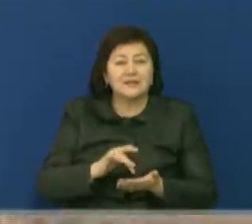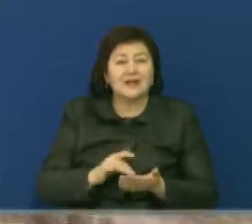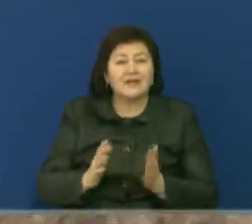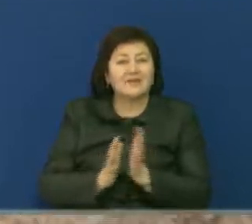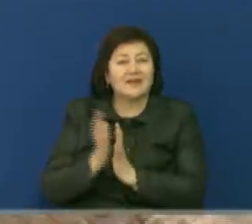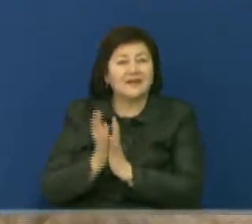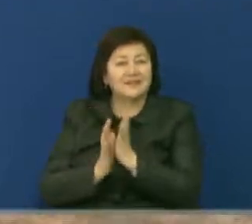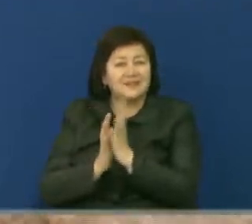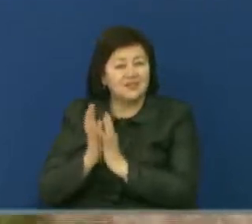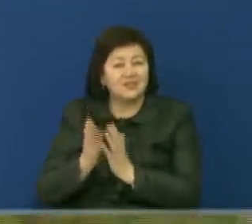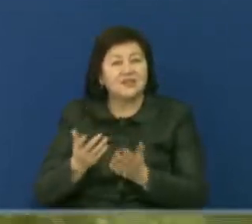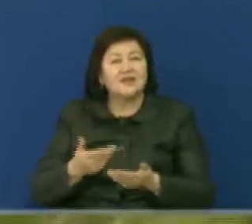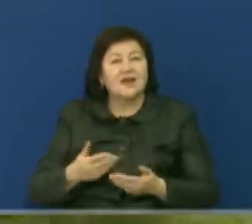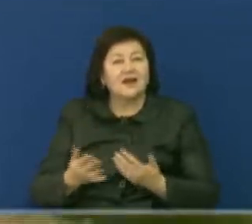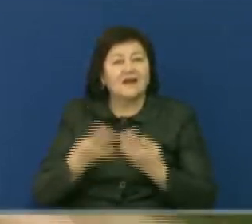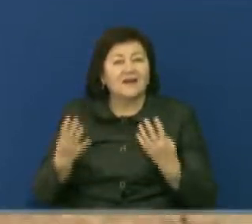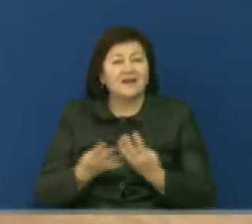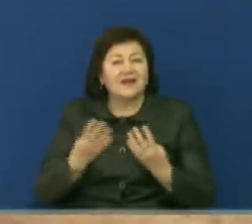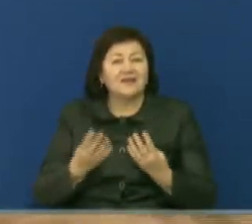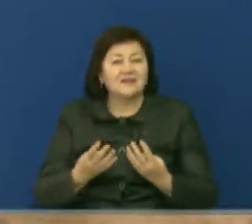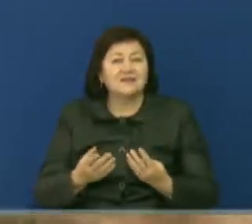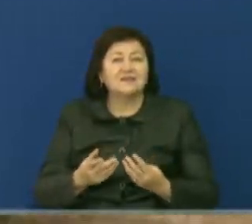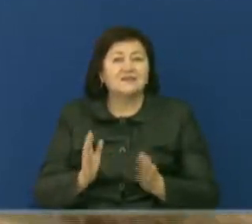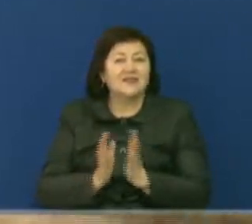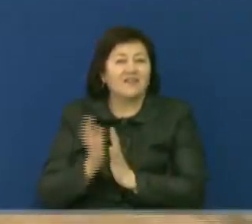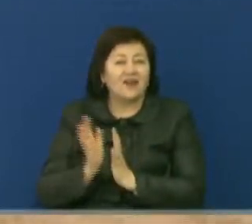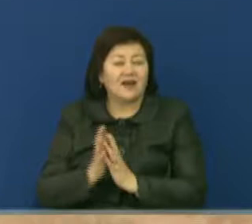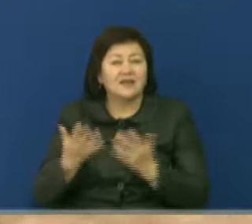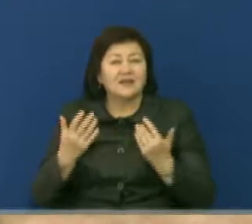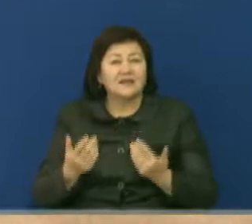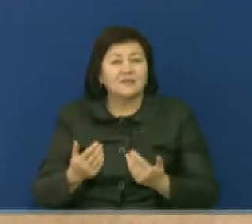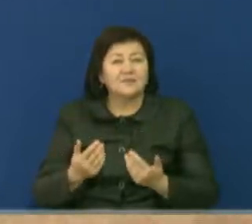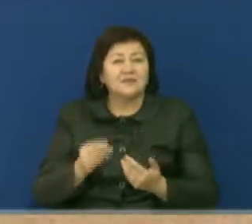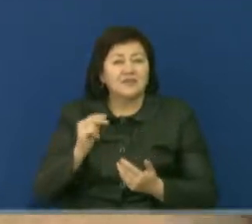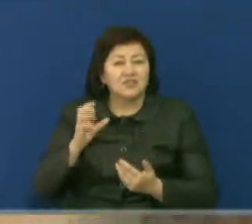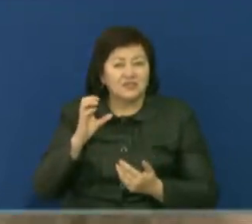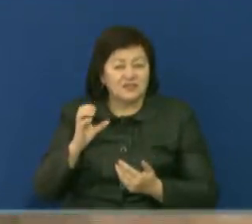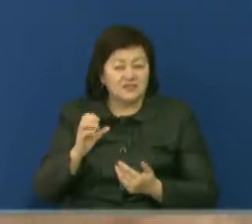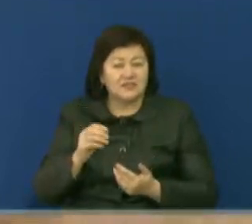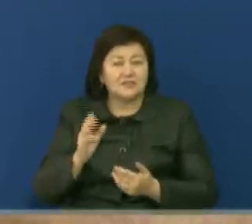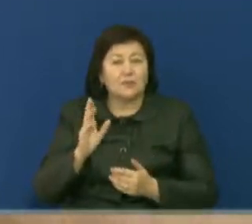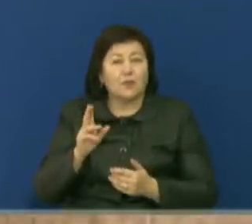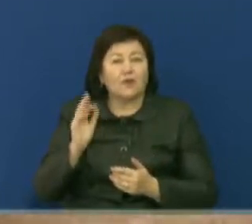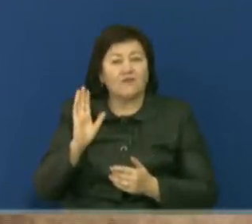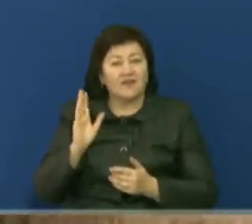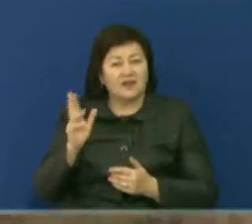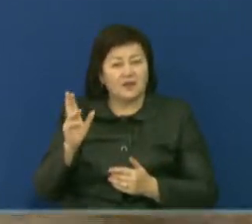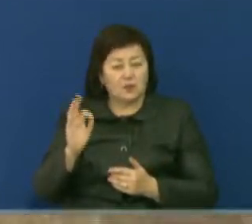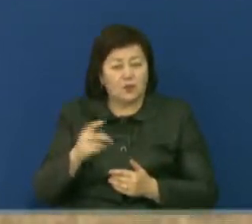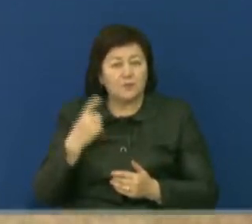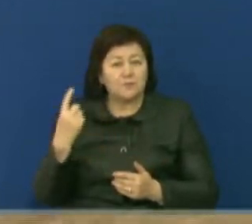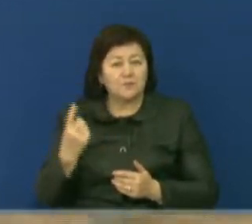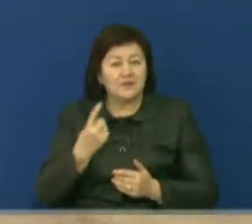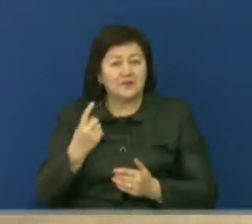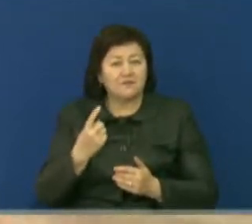на территории 2 гектар. На место происшествия прибыли спасатели Департамента по чрезвычайным ситуациям Восточно-Казахстанской области.